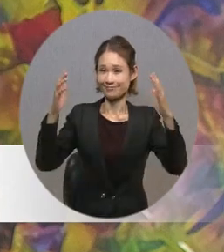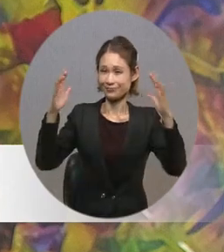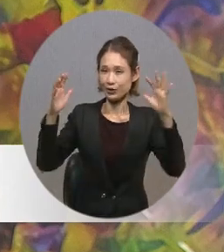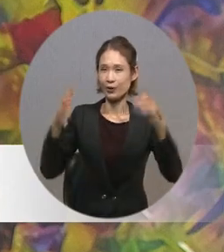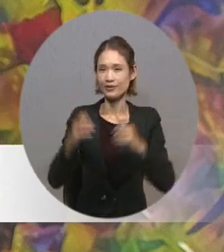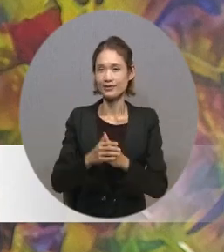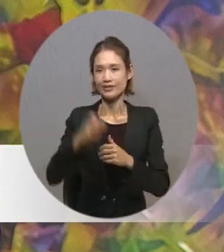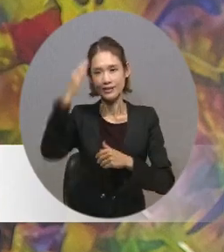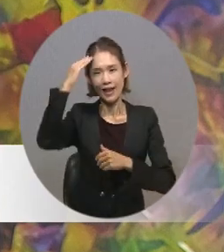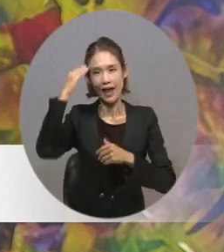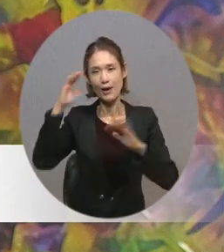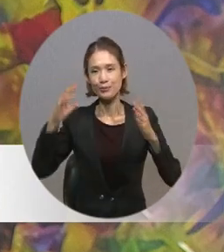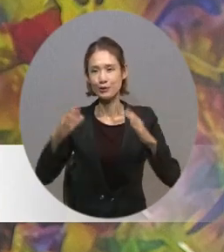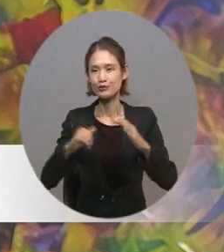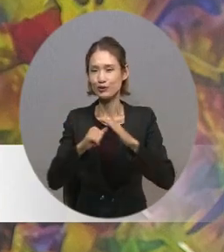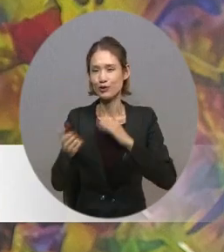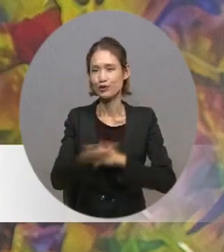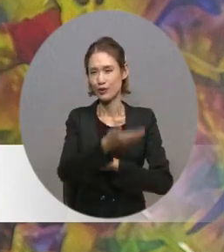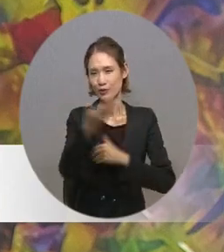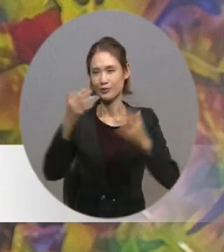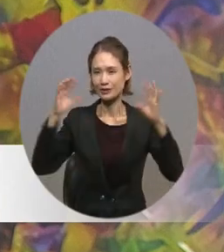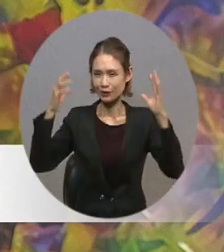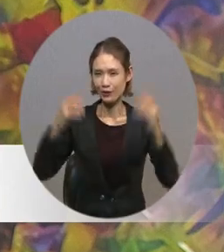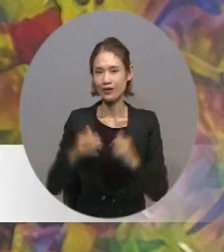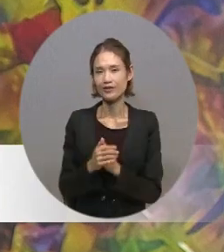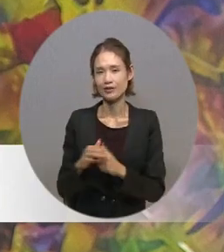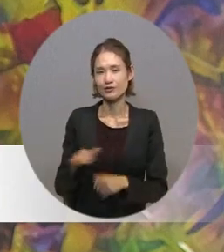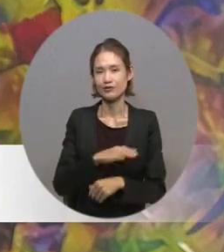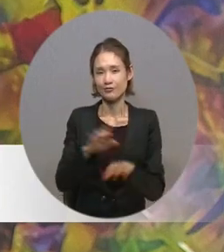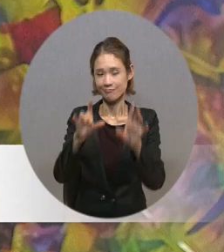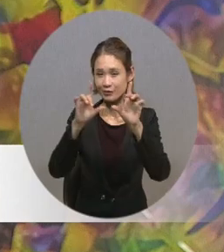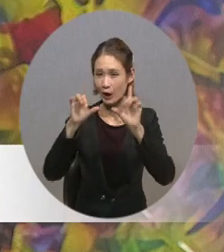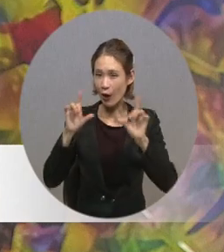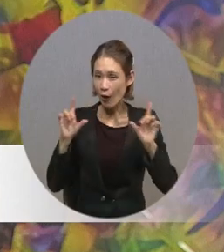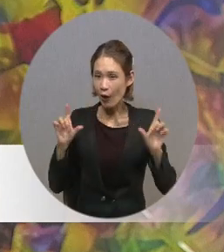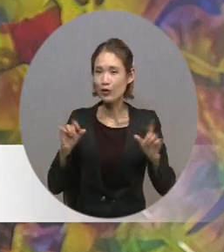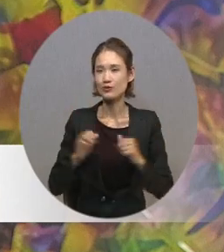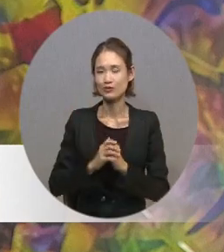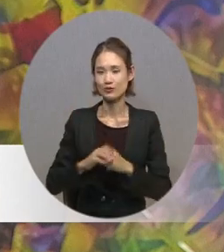응원합니다. 대한민국을 응원합니다. 우리들의 영웅을